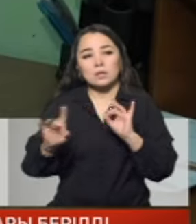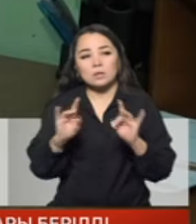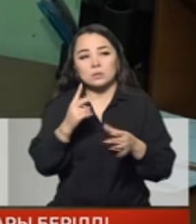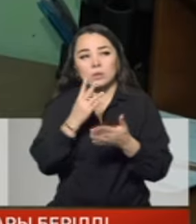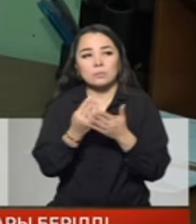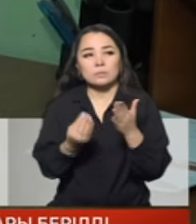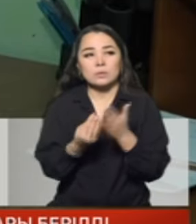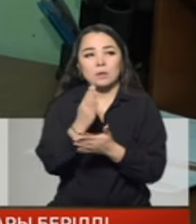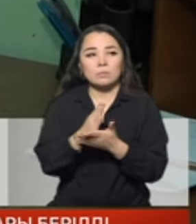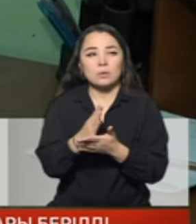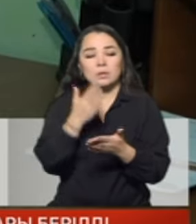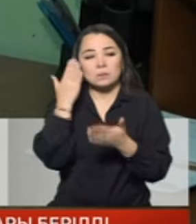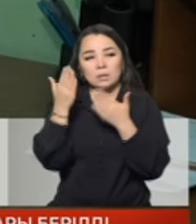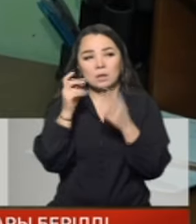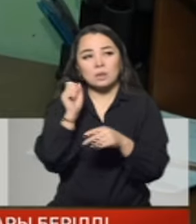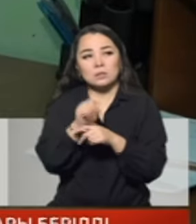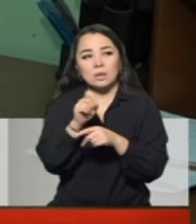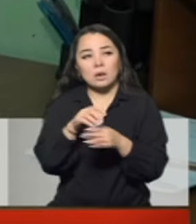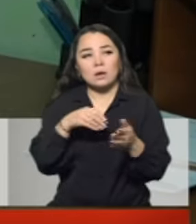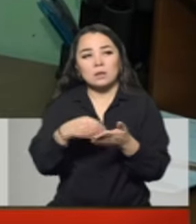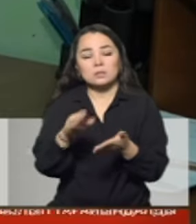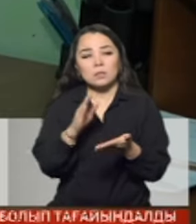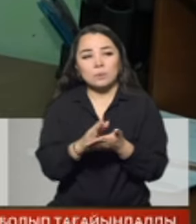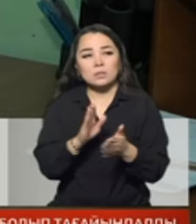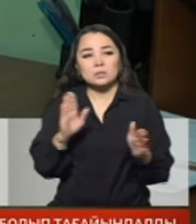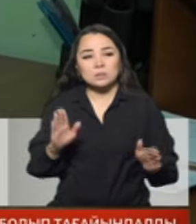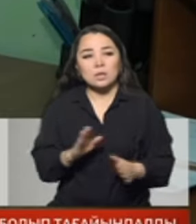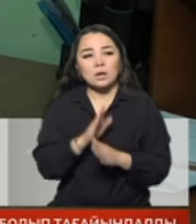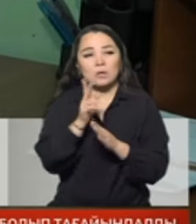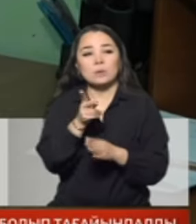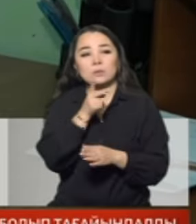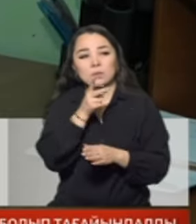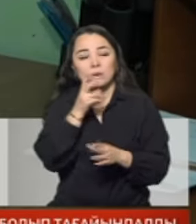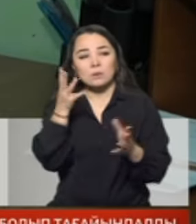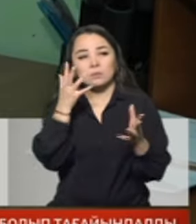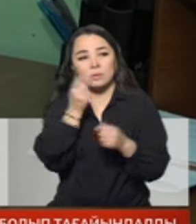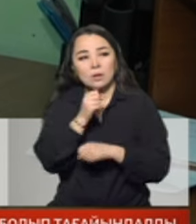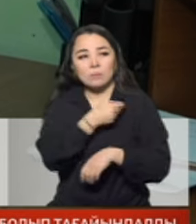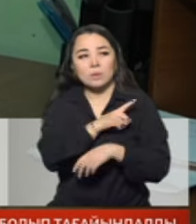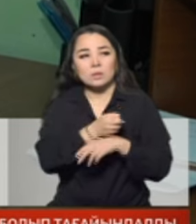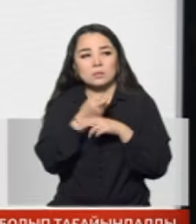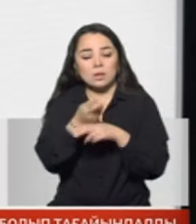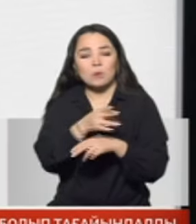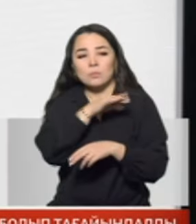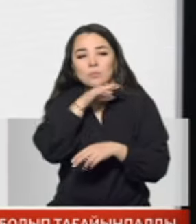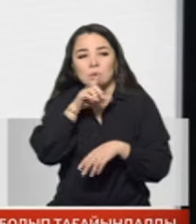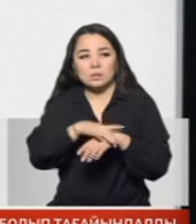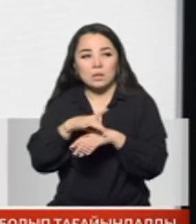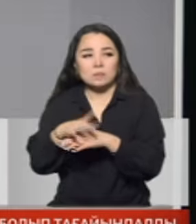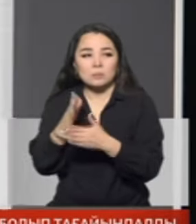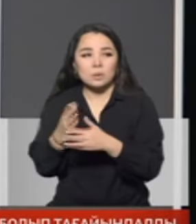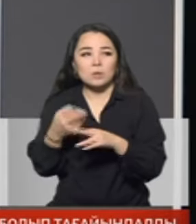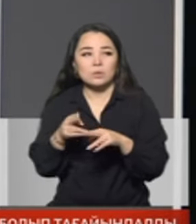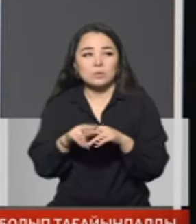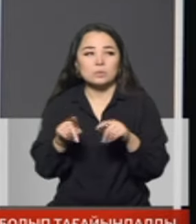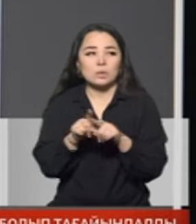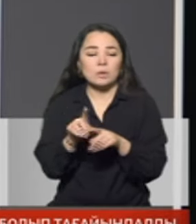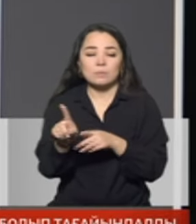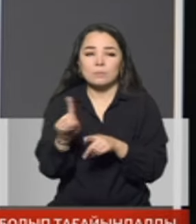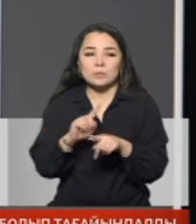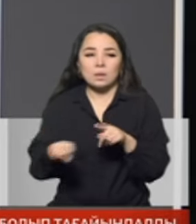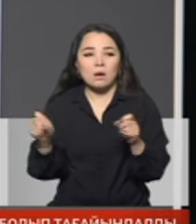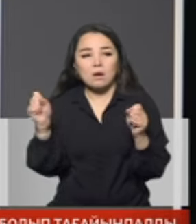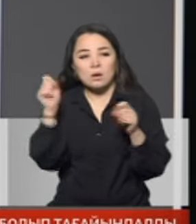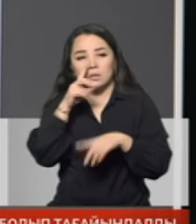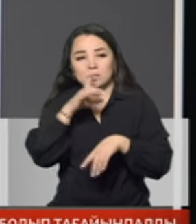жарнамаланады. Жұрт сауық кештеріне тапсырыспен алдырады. Таңға дейін шегіп, естісіз ауруханаға түсетіндер де бар. Дәрігерлер мұндайларды бірден